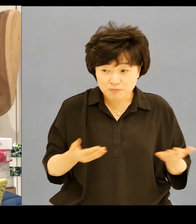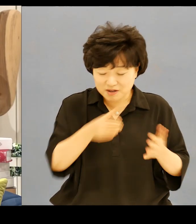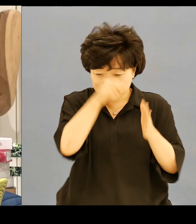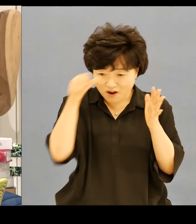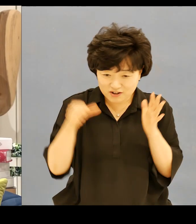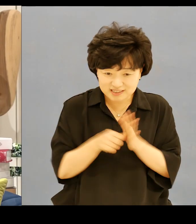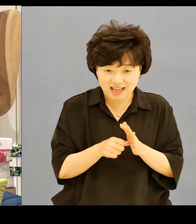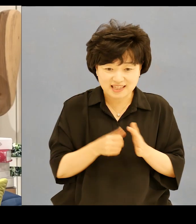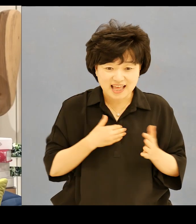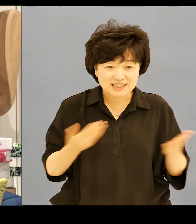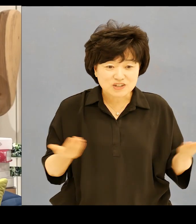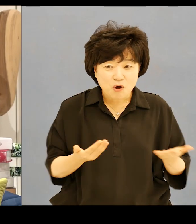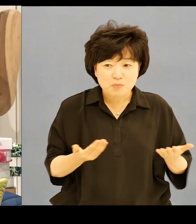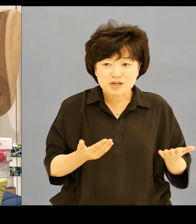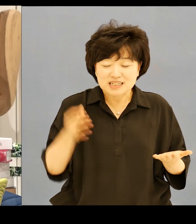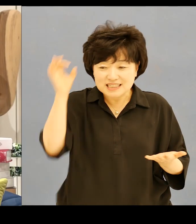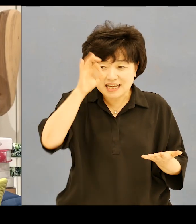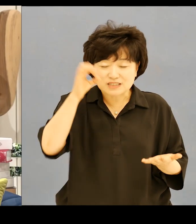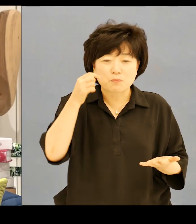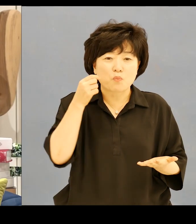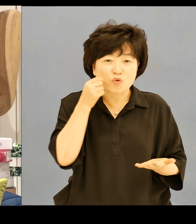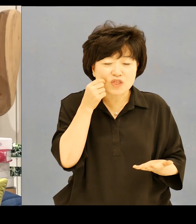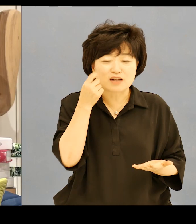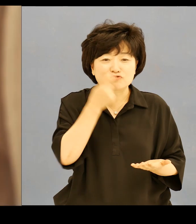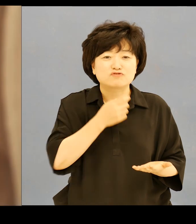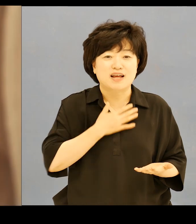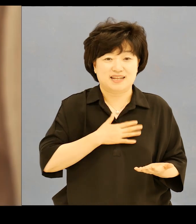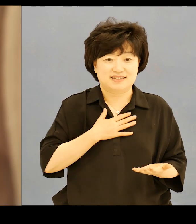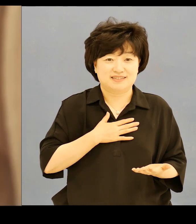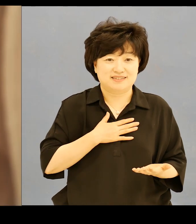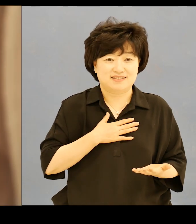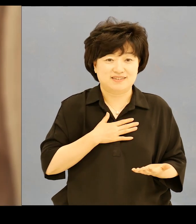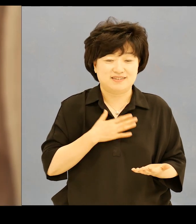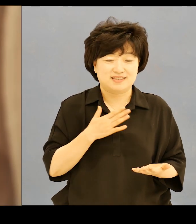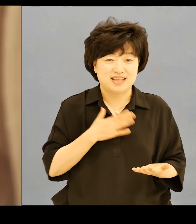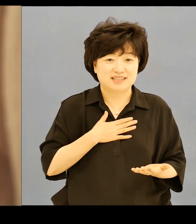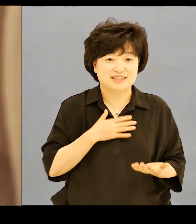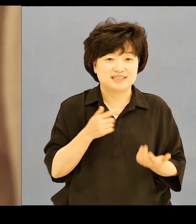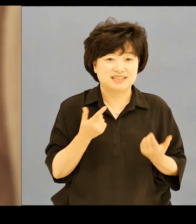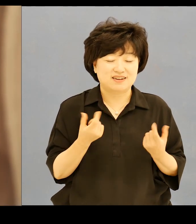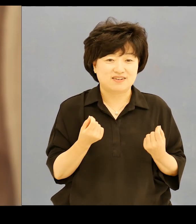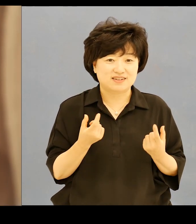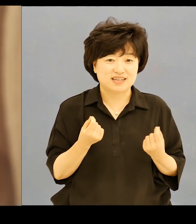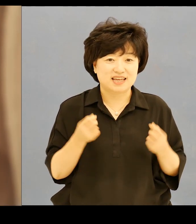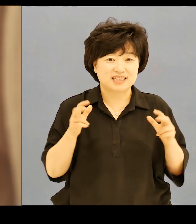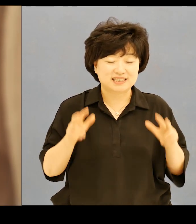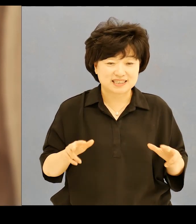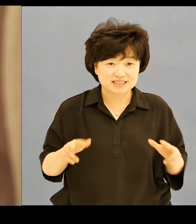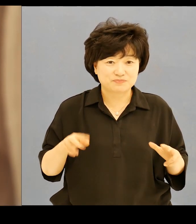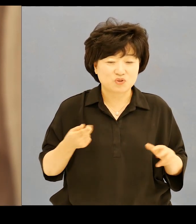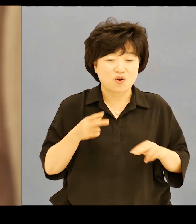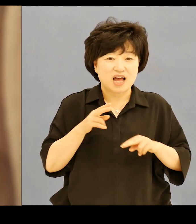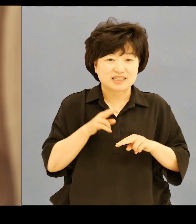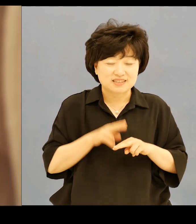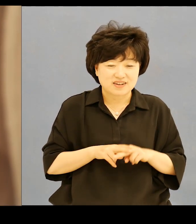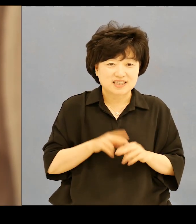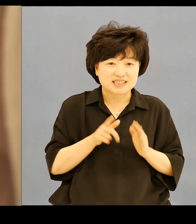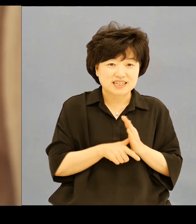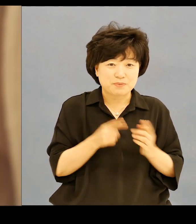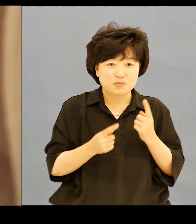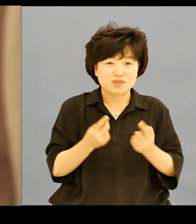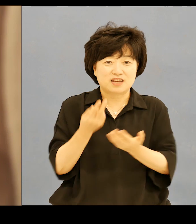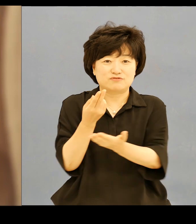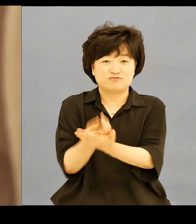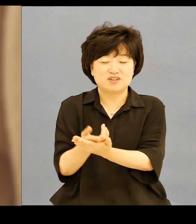못, 평생 동안 제 직업을 찾지 못할 거라고 생각했어요. 네. 저는 그냥 이렇게, 저는 사실 지금도 이렇게 앉아있는